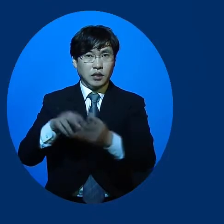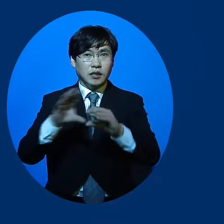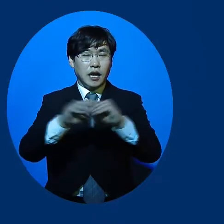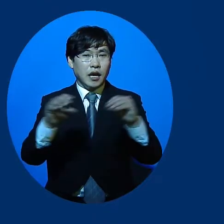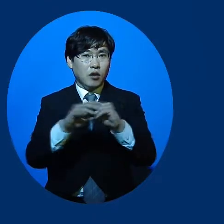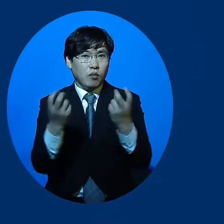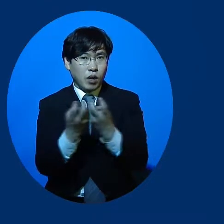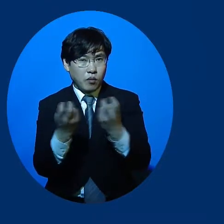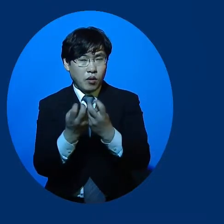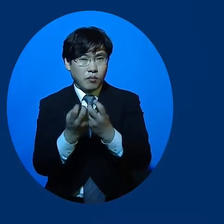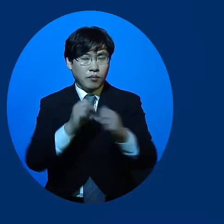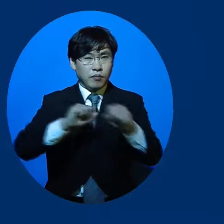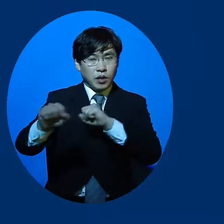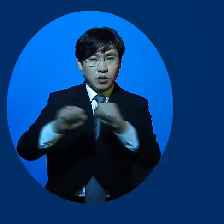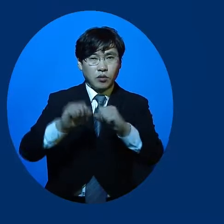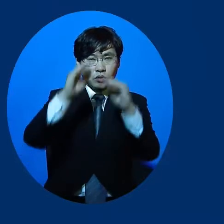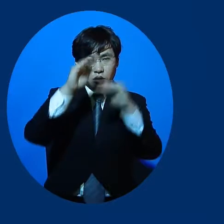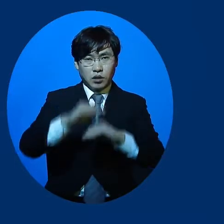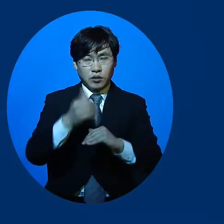관해서 설명드리도록 하겠습니다.